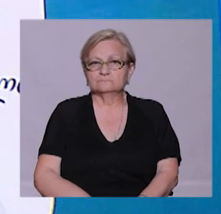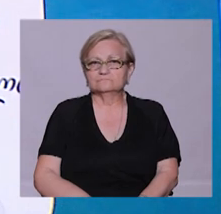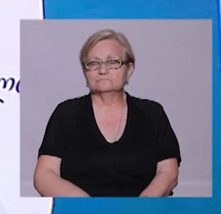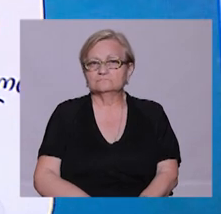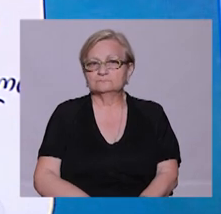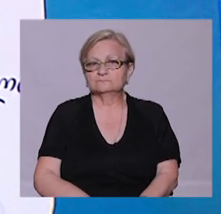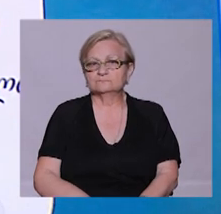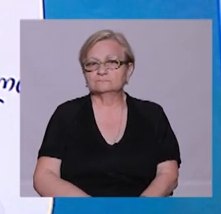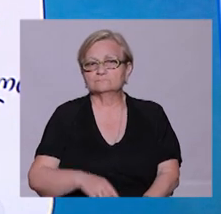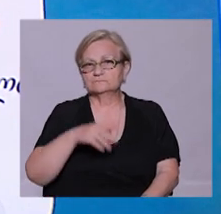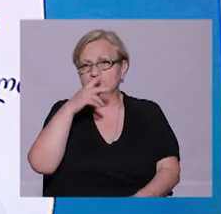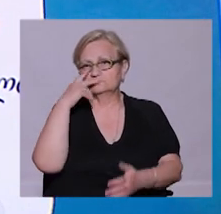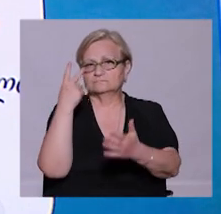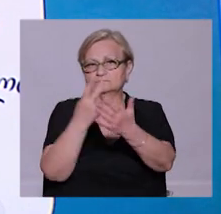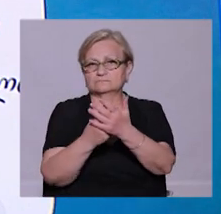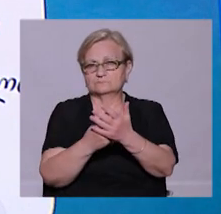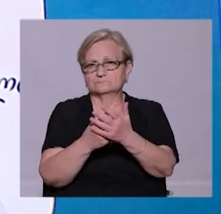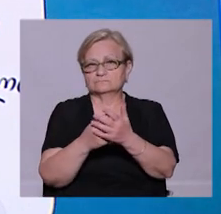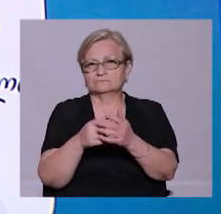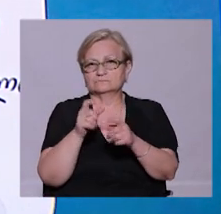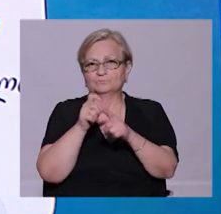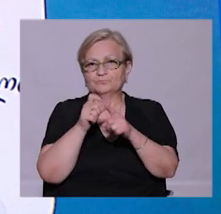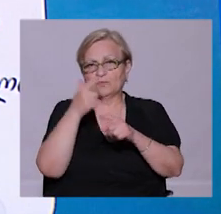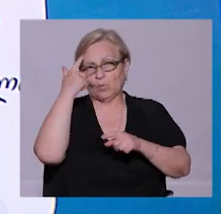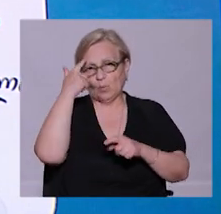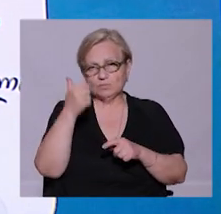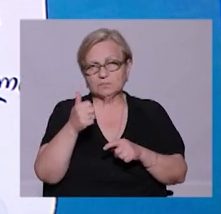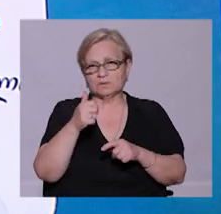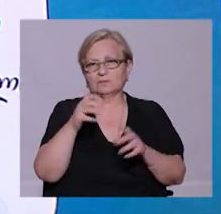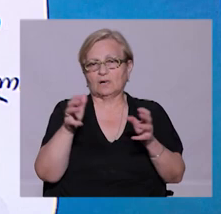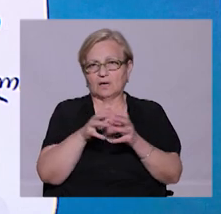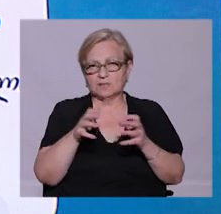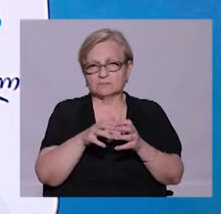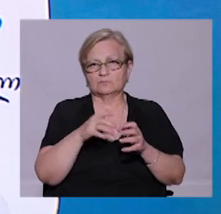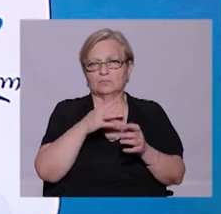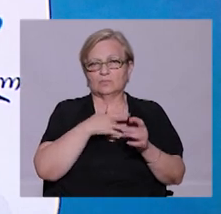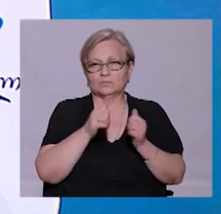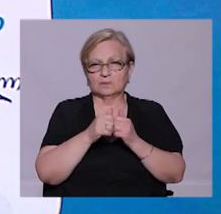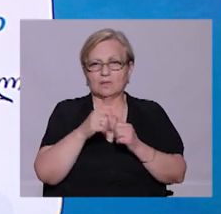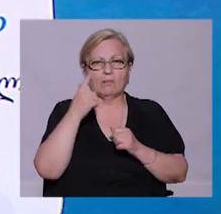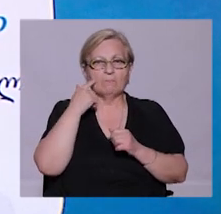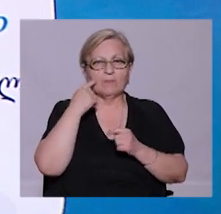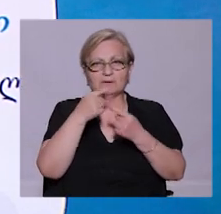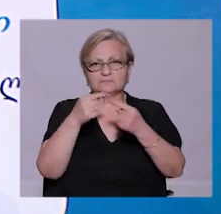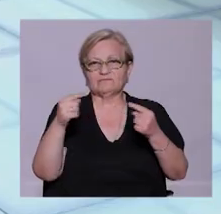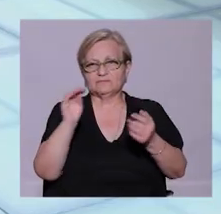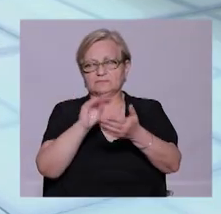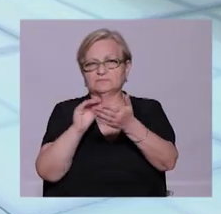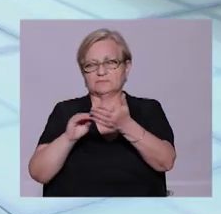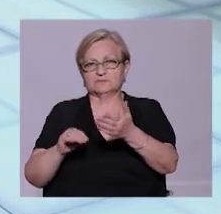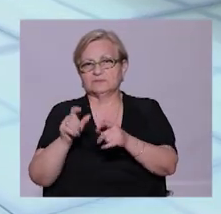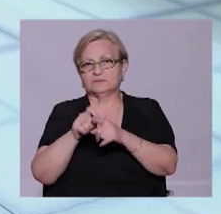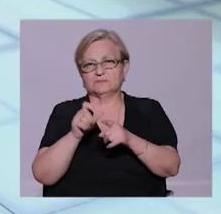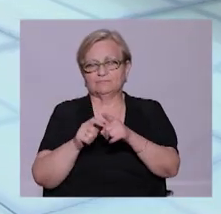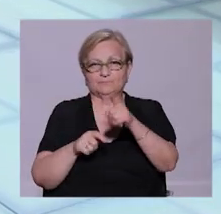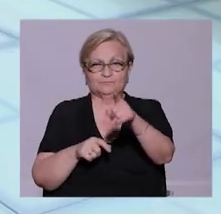Თქვენ სლაიდზე ხედავთ, რომ რამდენიმე სიტყვა, გონიერი, გულუხვი, ხარბი და ბრიყვი არის განსხვავებული ფერით მოცემული. Ეს